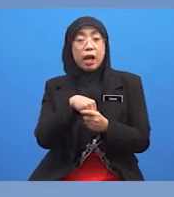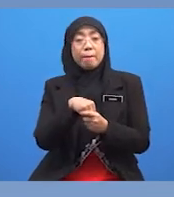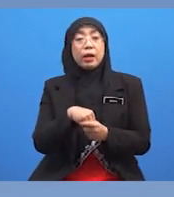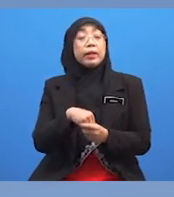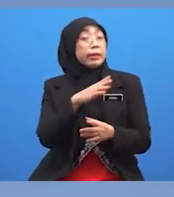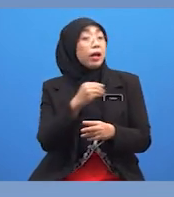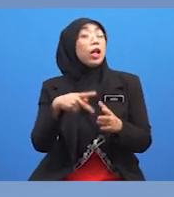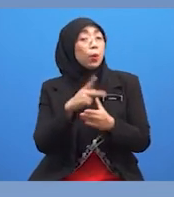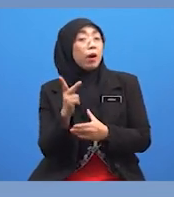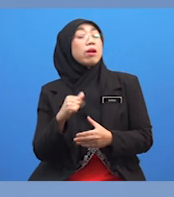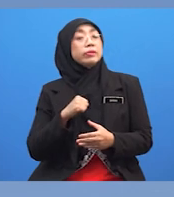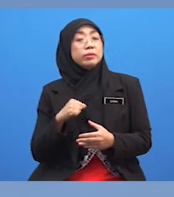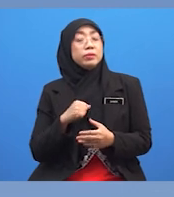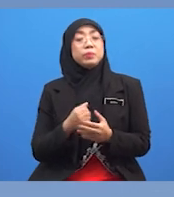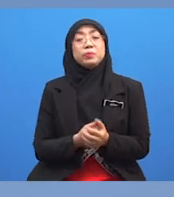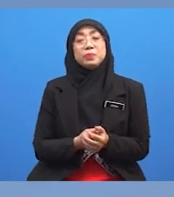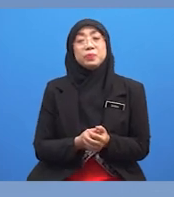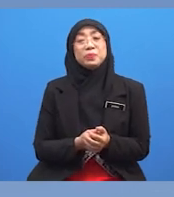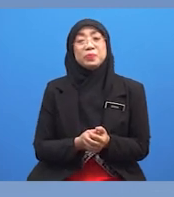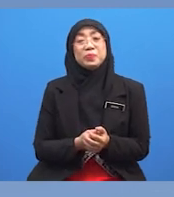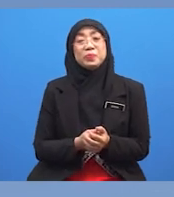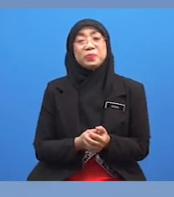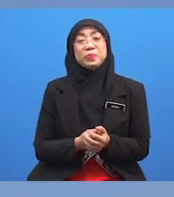luaran diri seseorang individu itu.